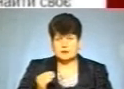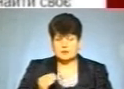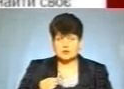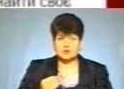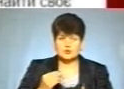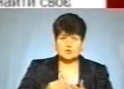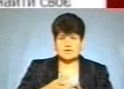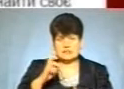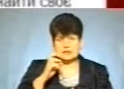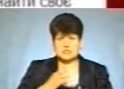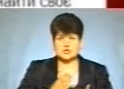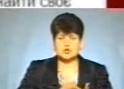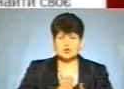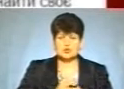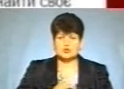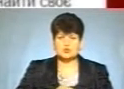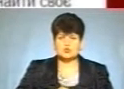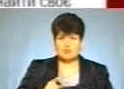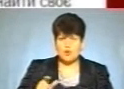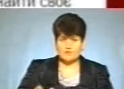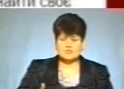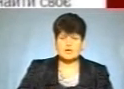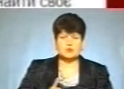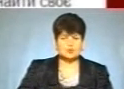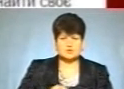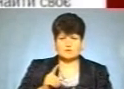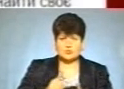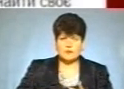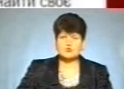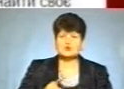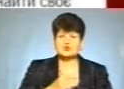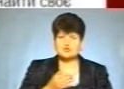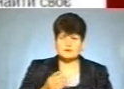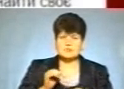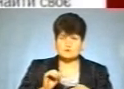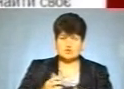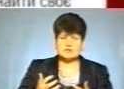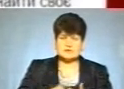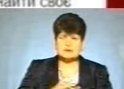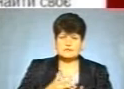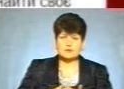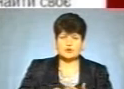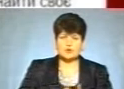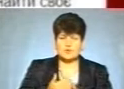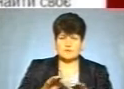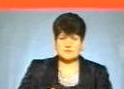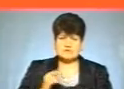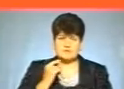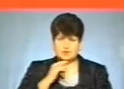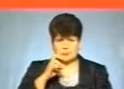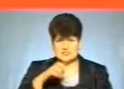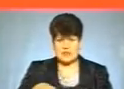Дорогі держслужбовці, я дуже сподіваюся, що ви зможете знайти своє нове місце в економіці